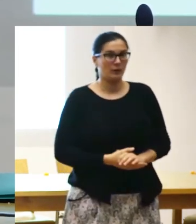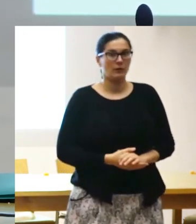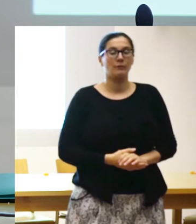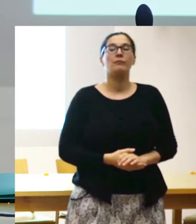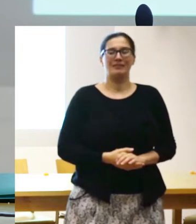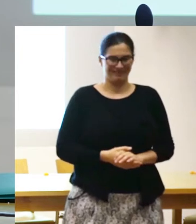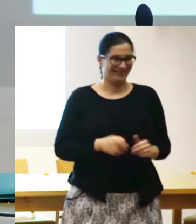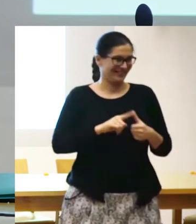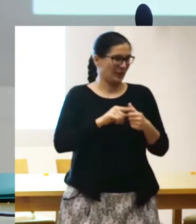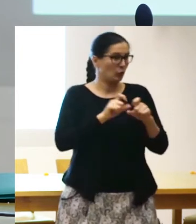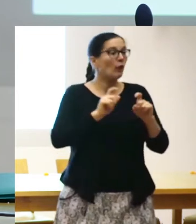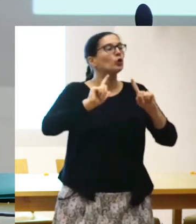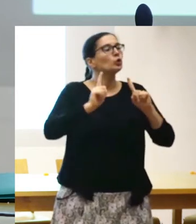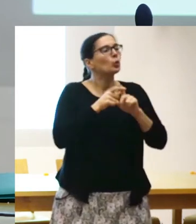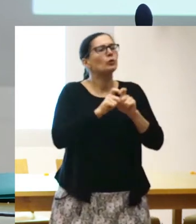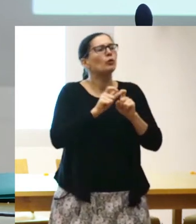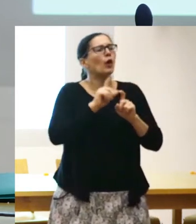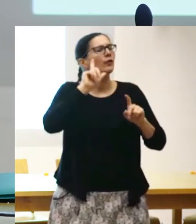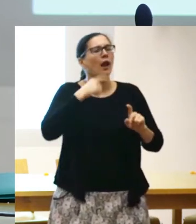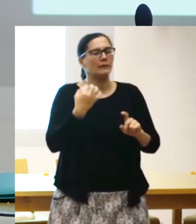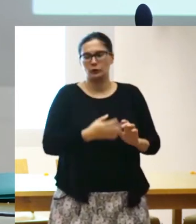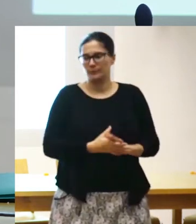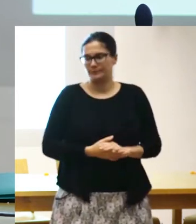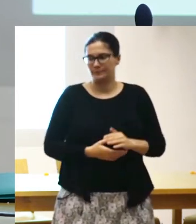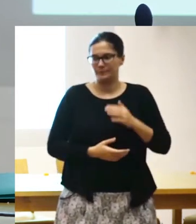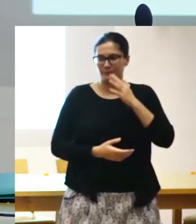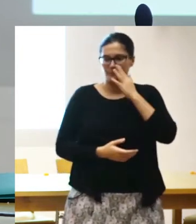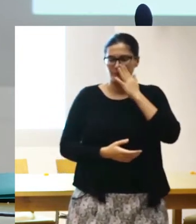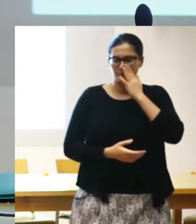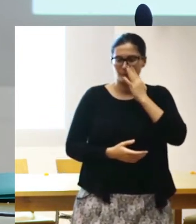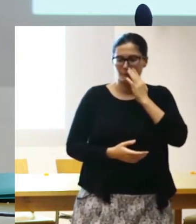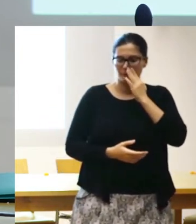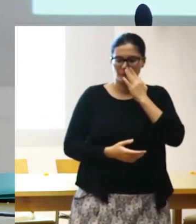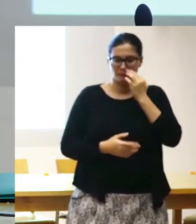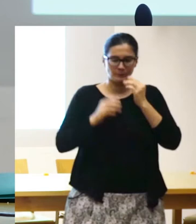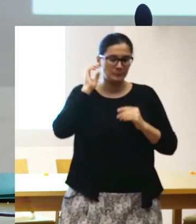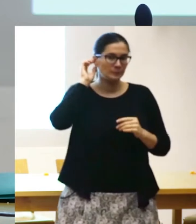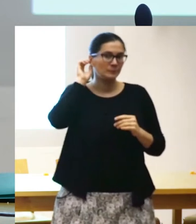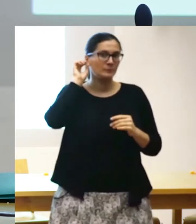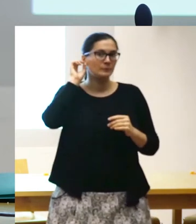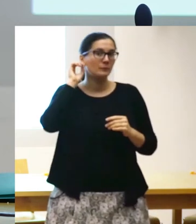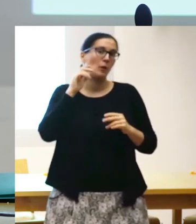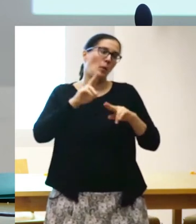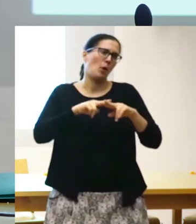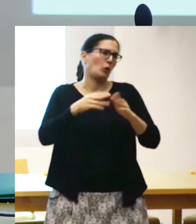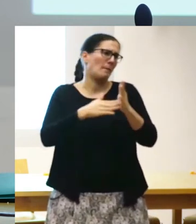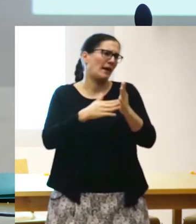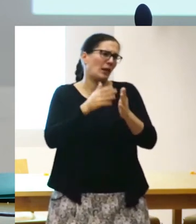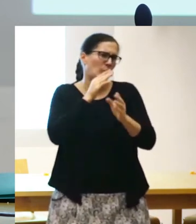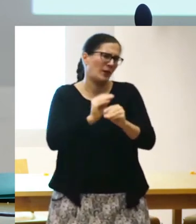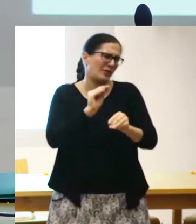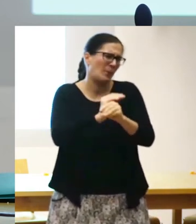a hlavním důvodem je, že, a Marek mi možná doplní ten přesný